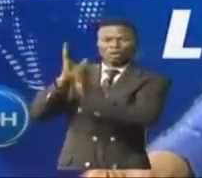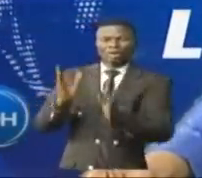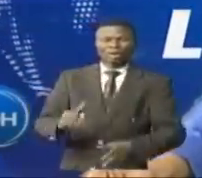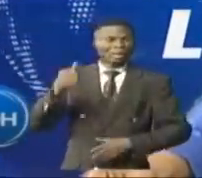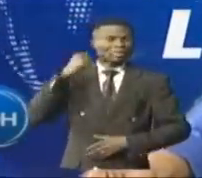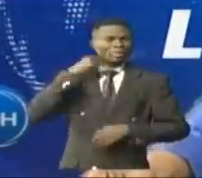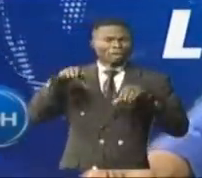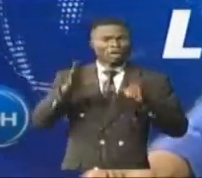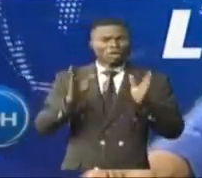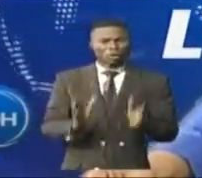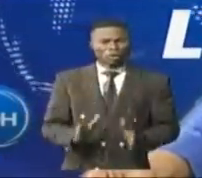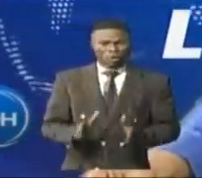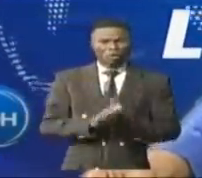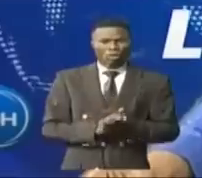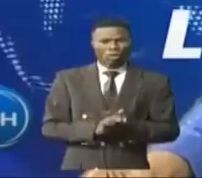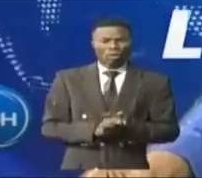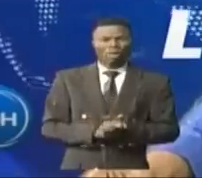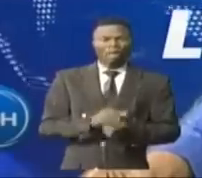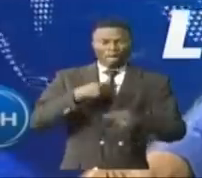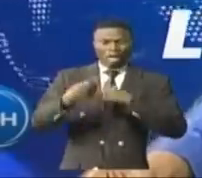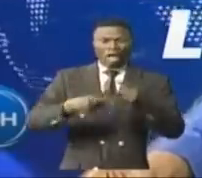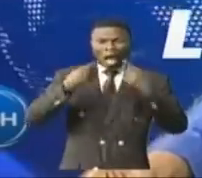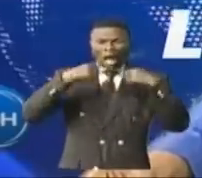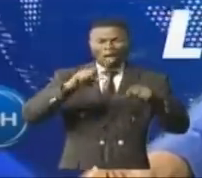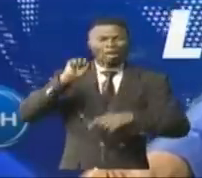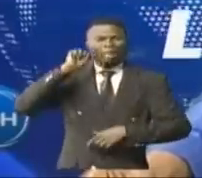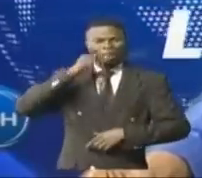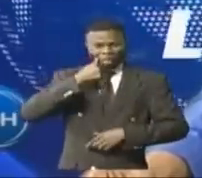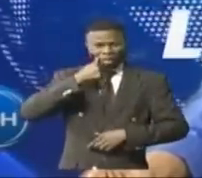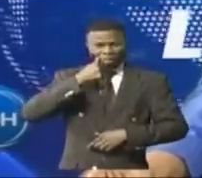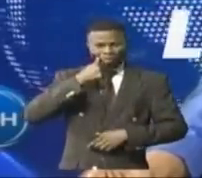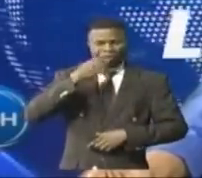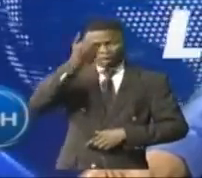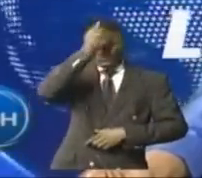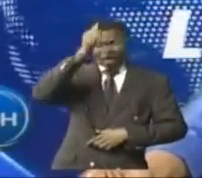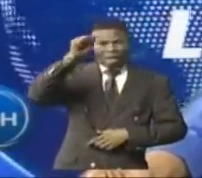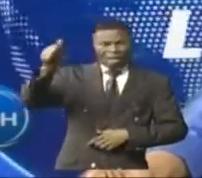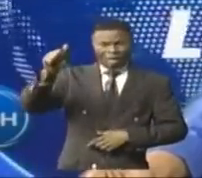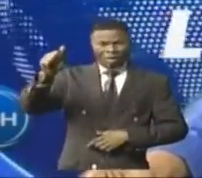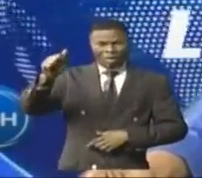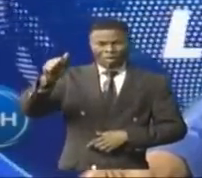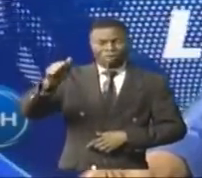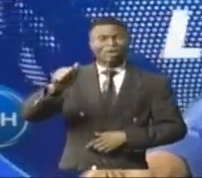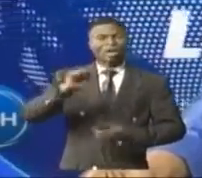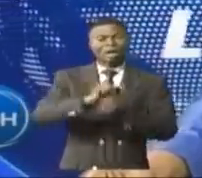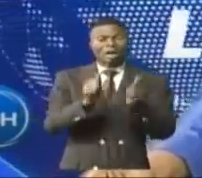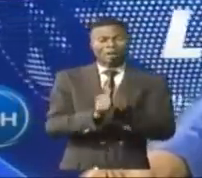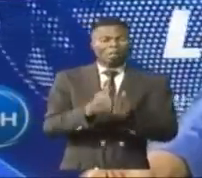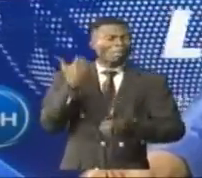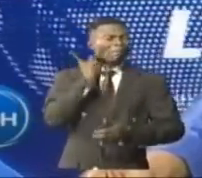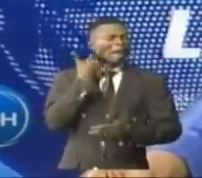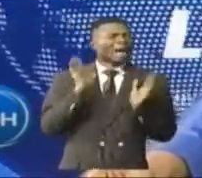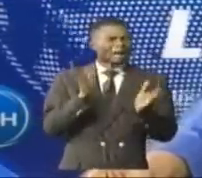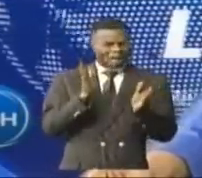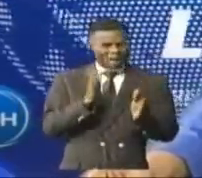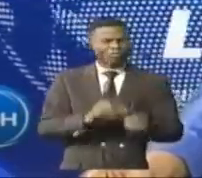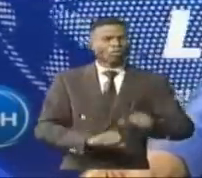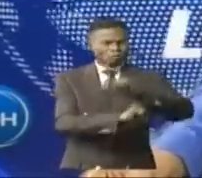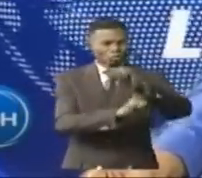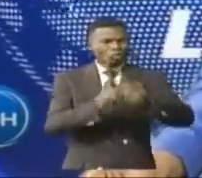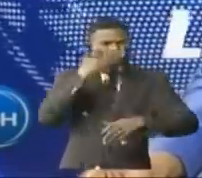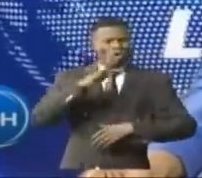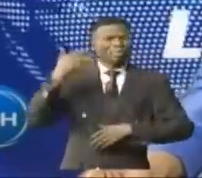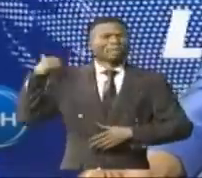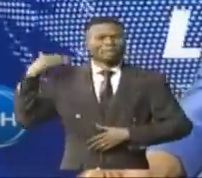du Congo va lancer à partir de demain le mouvement de grève. Seules les urgences seront prises en compte dans les hôpitaux